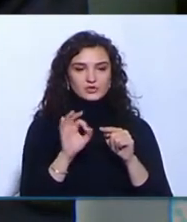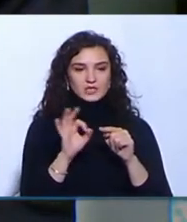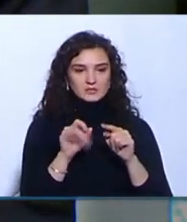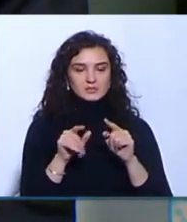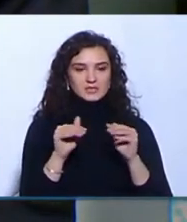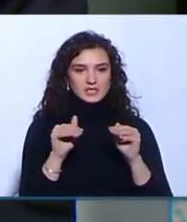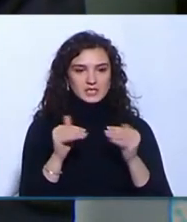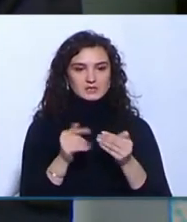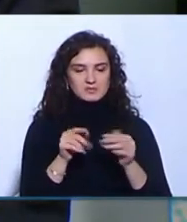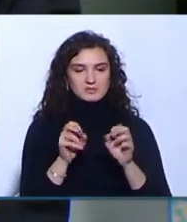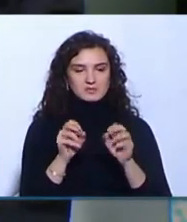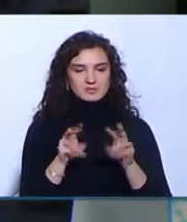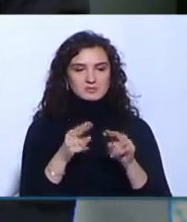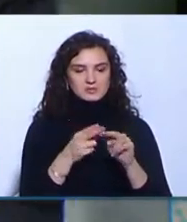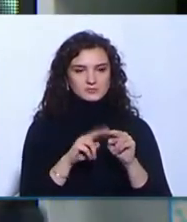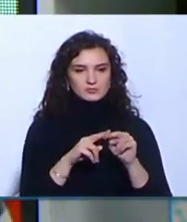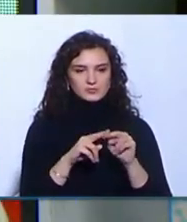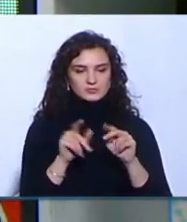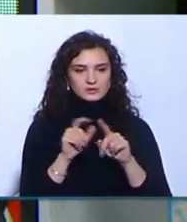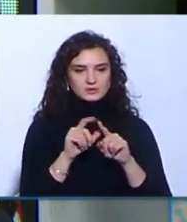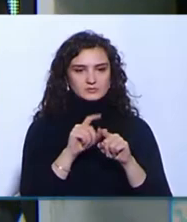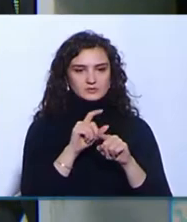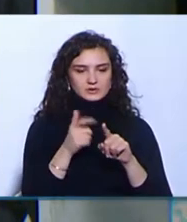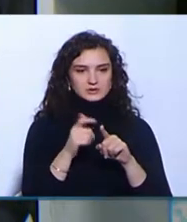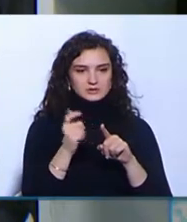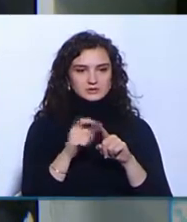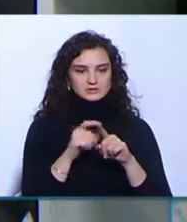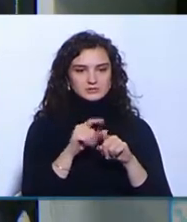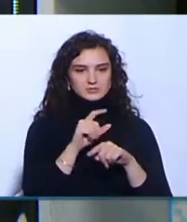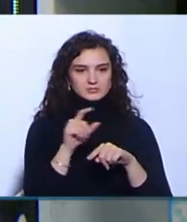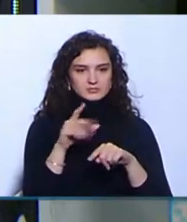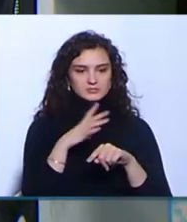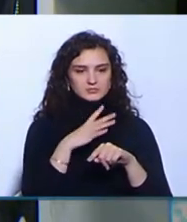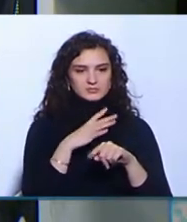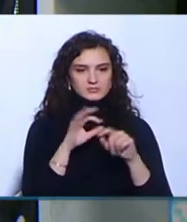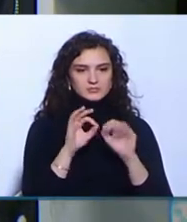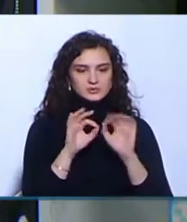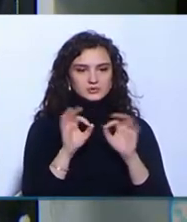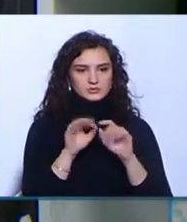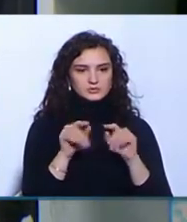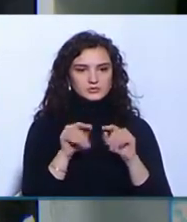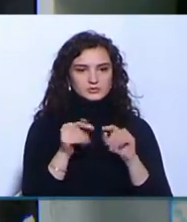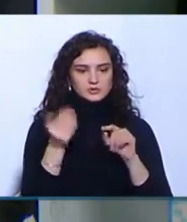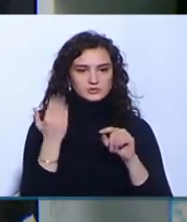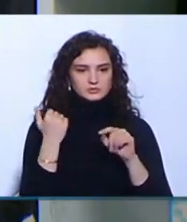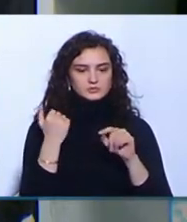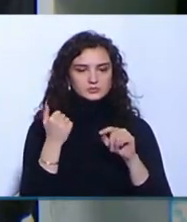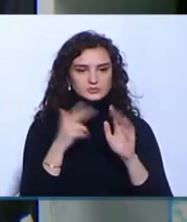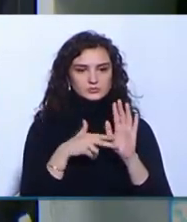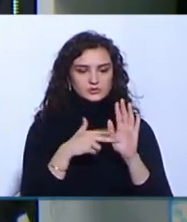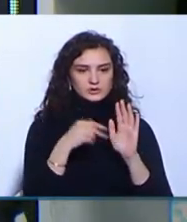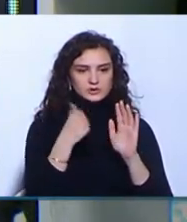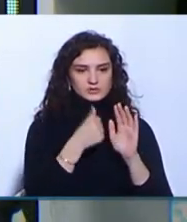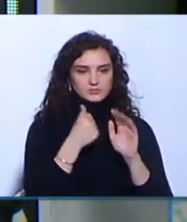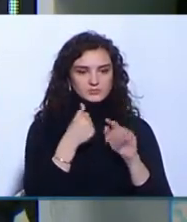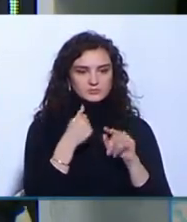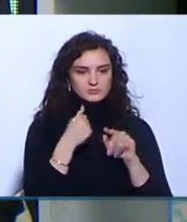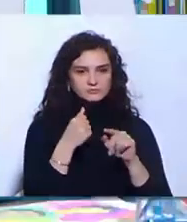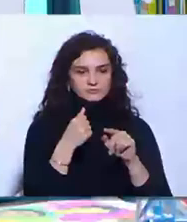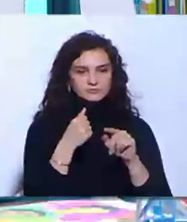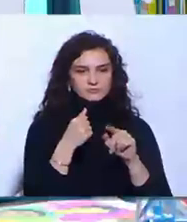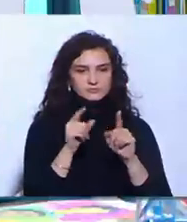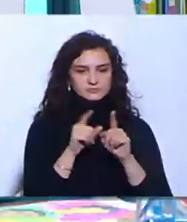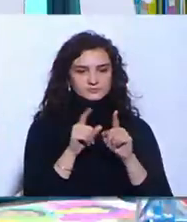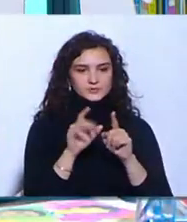ამის ხიფათი. ამიტომაც ტერმინი ძალიან საინტერესო ტერმინი იყო მოწოდებული გასული საუკუნის 80-იან წლებში უკვე.